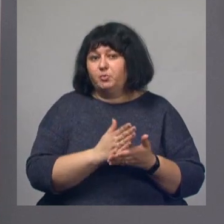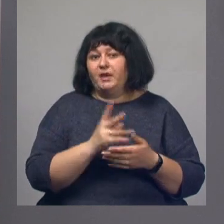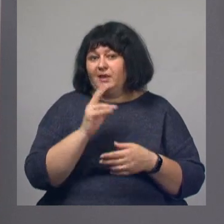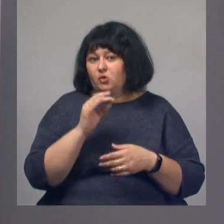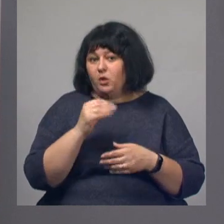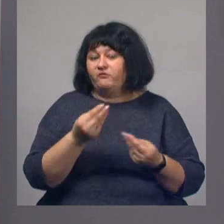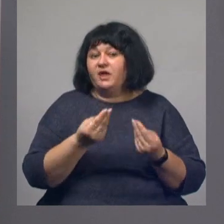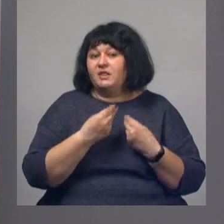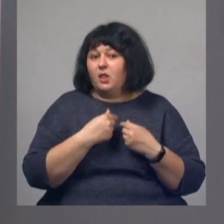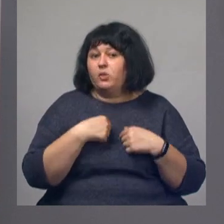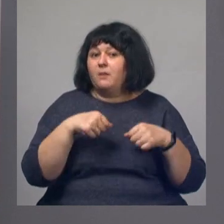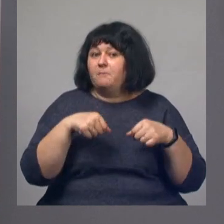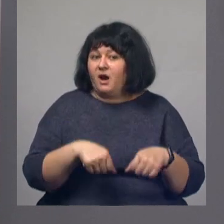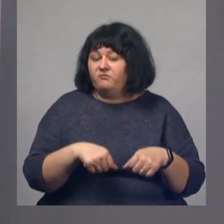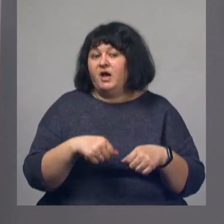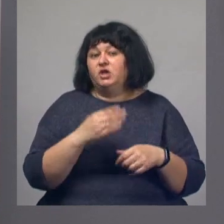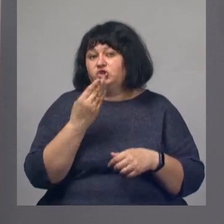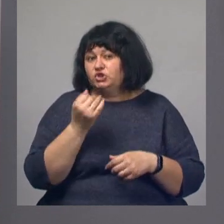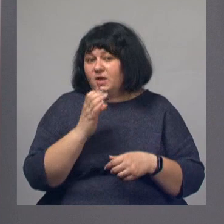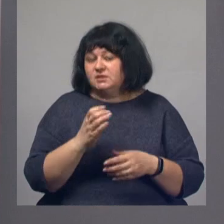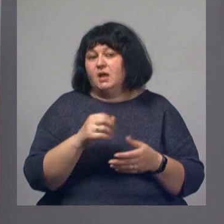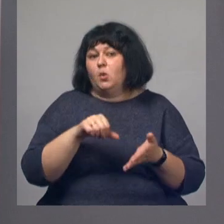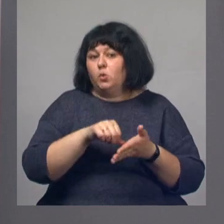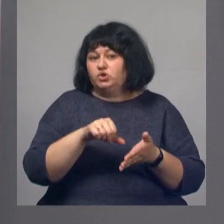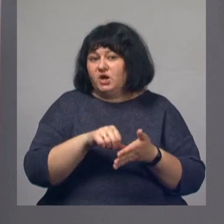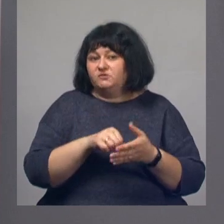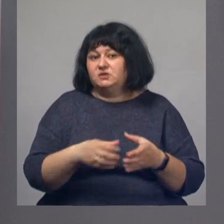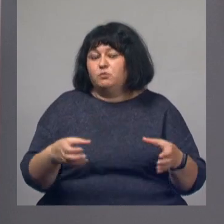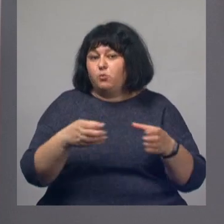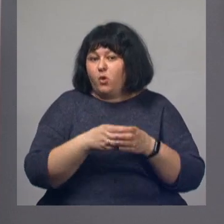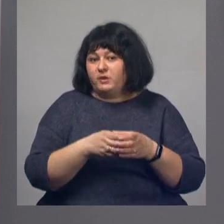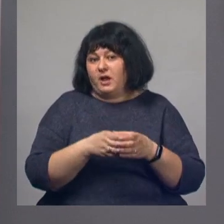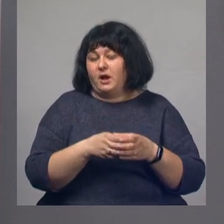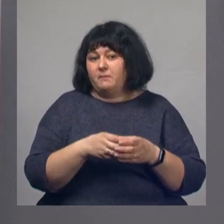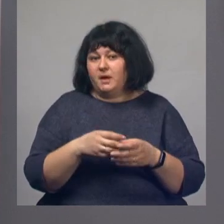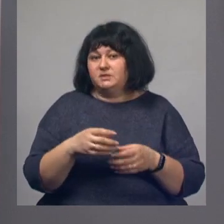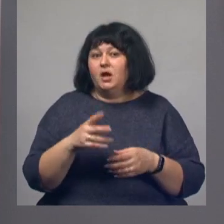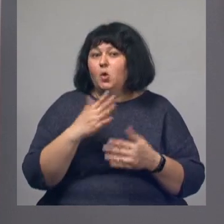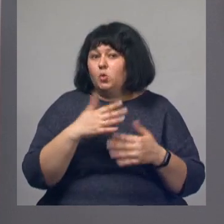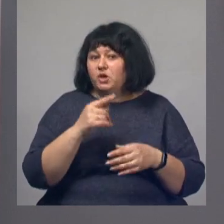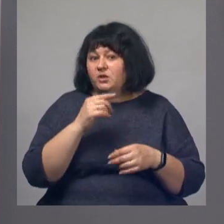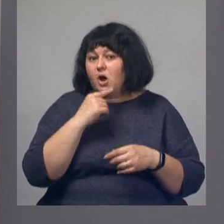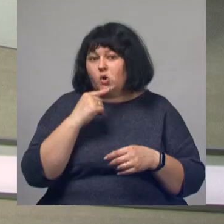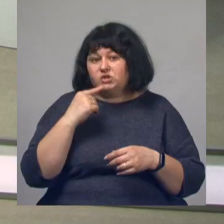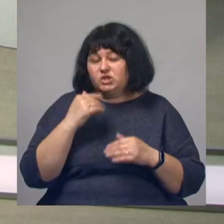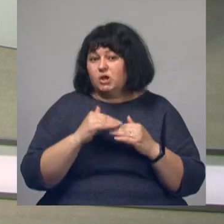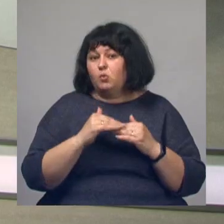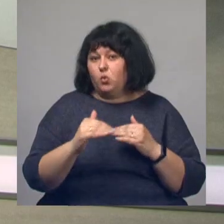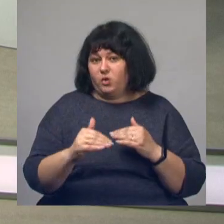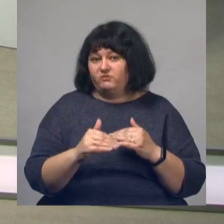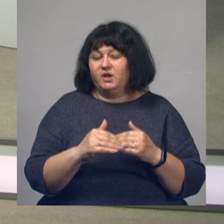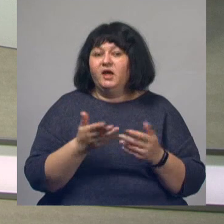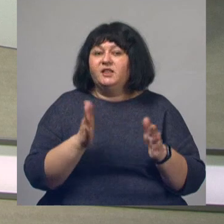право и шанс поучаствовать в сборной команде федеральной таможенной службы уже на российском уровне. Давайте